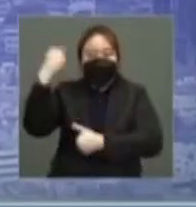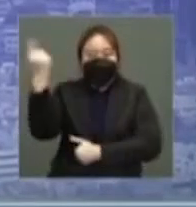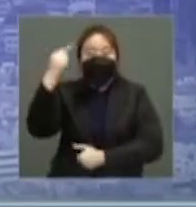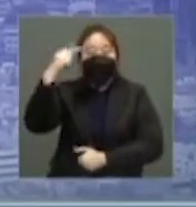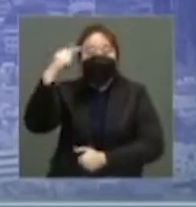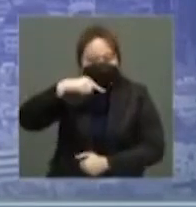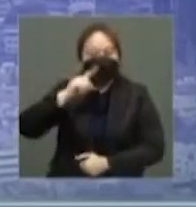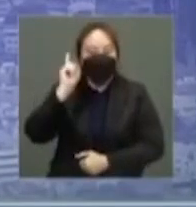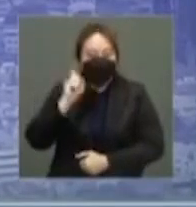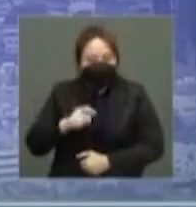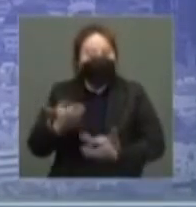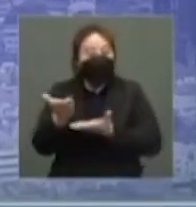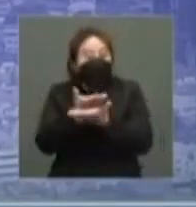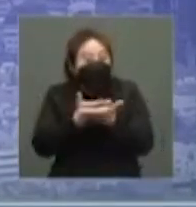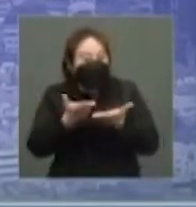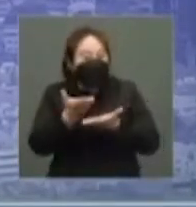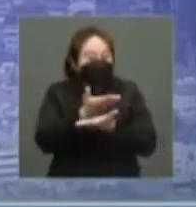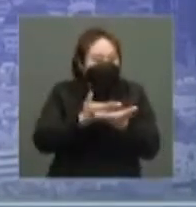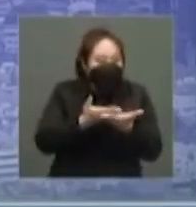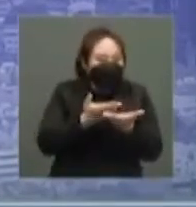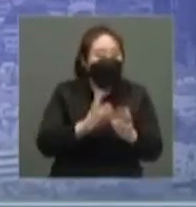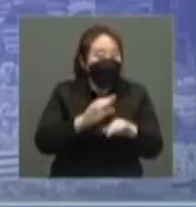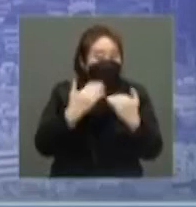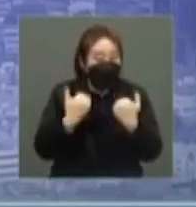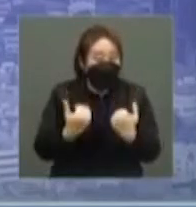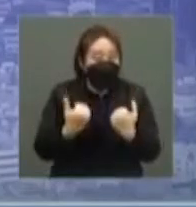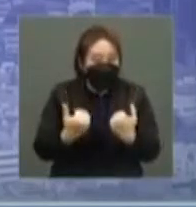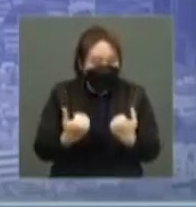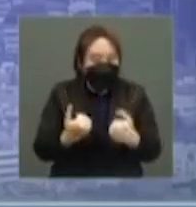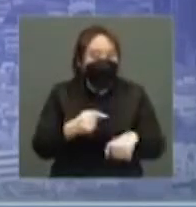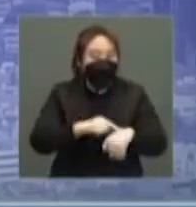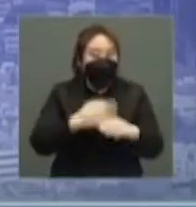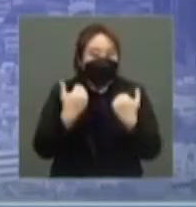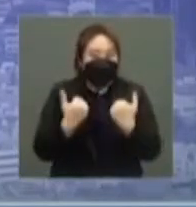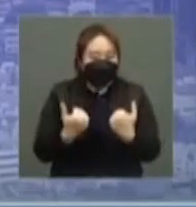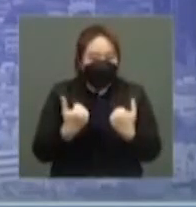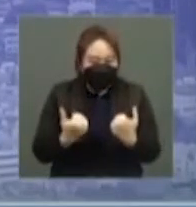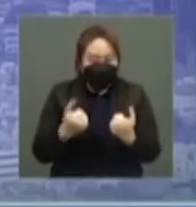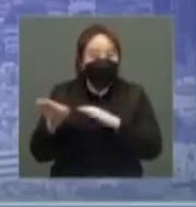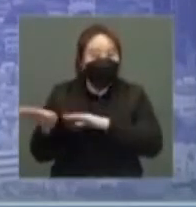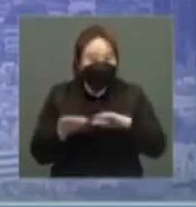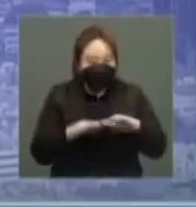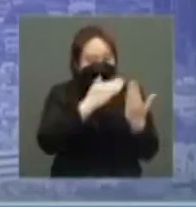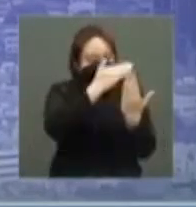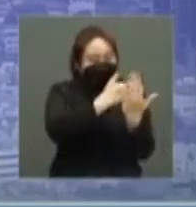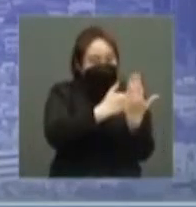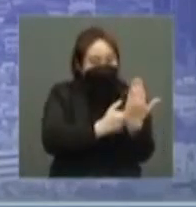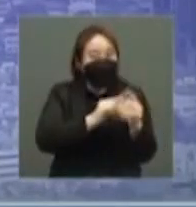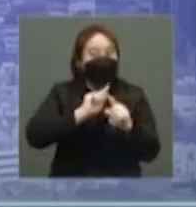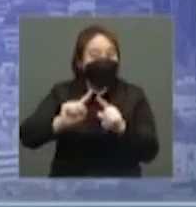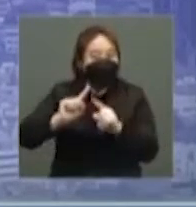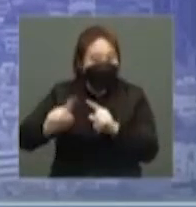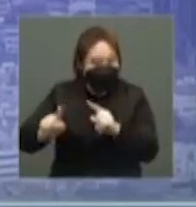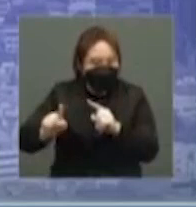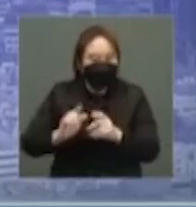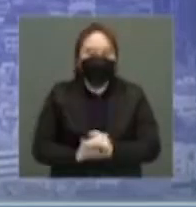ไหม ก็เขาบอกว่าอาจจะไปได้เพราะว่านายกหรือเปล่าถ้าตั้งพรรคใหม่แล้วพลังประชารัฐจะสนับสนุนใครอ่ะก็บิ๊กป้อมเขา